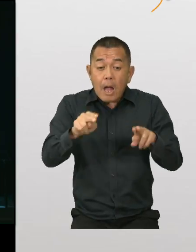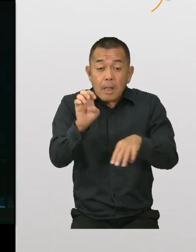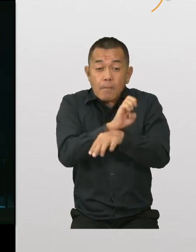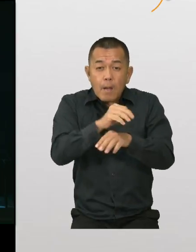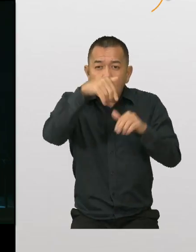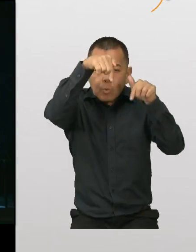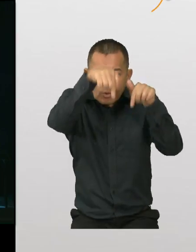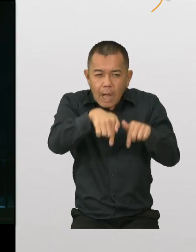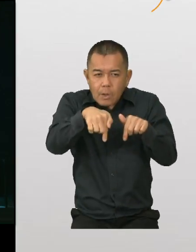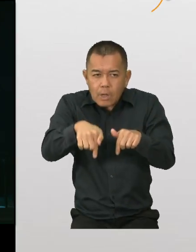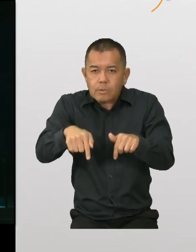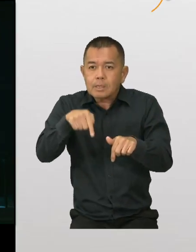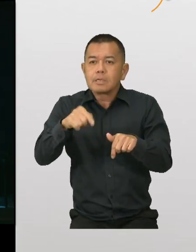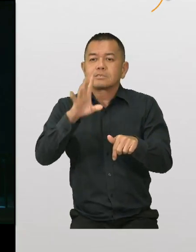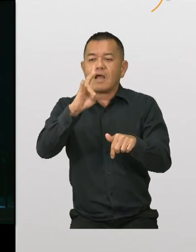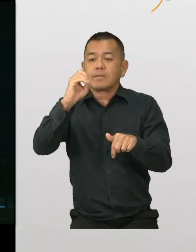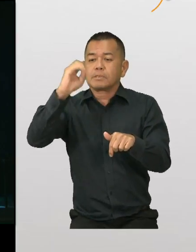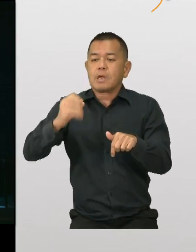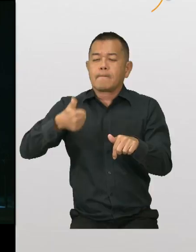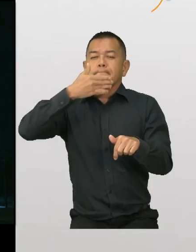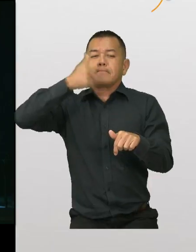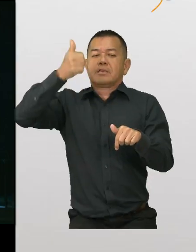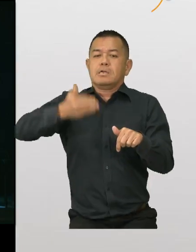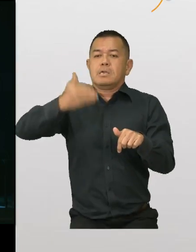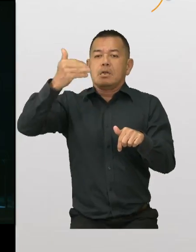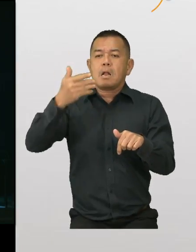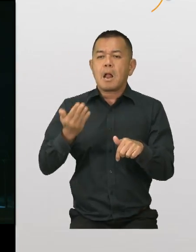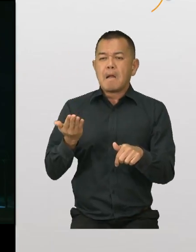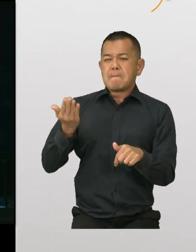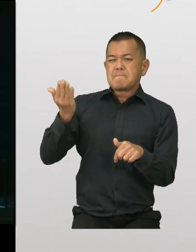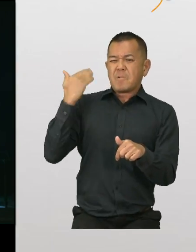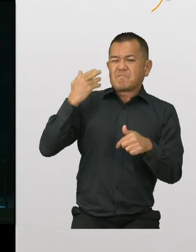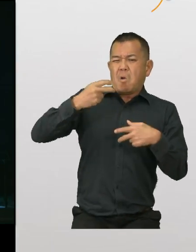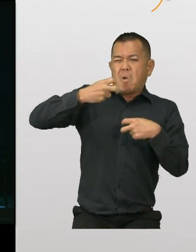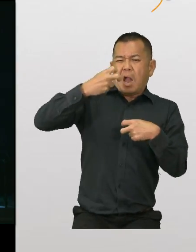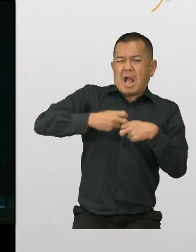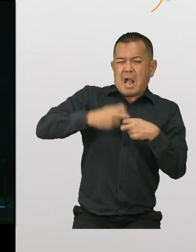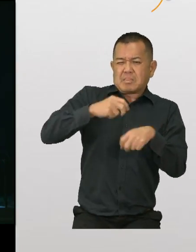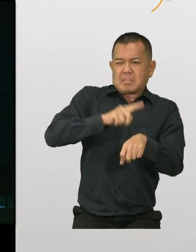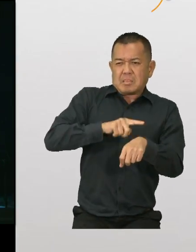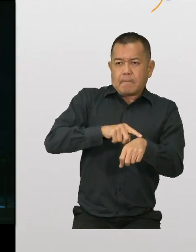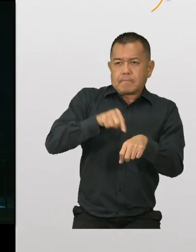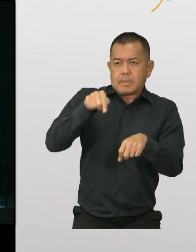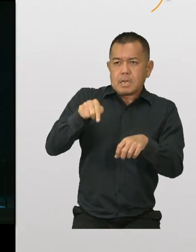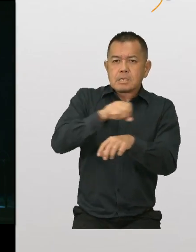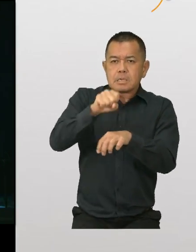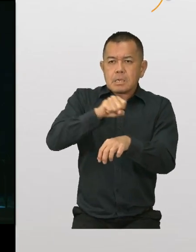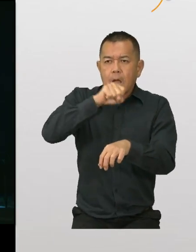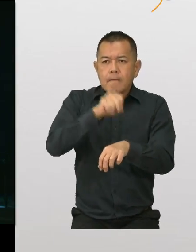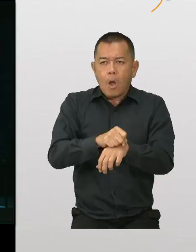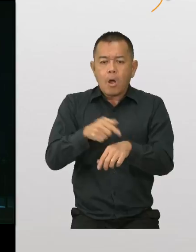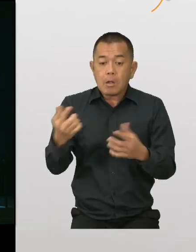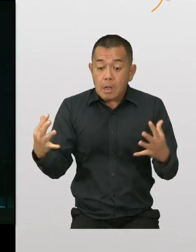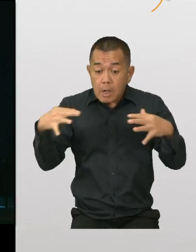一段艰辛的时期。 Those were tough times, but fortunately, Singaporeans and the government came together with grit and